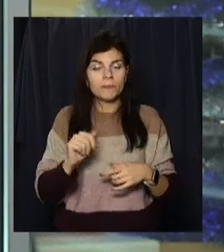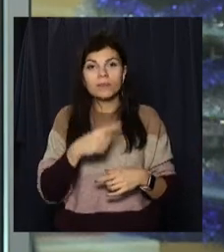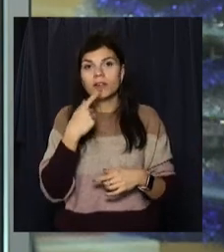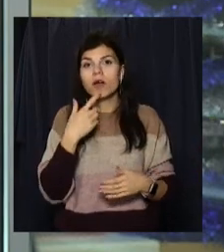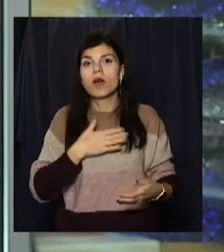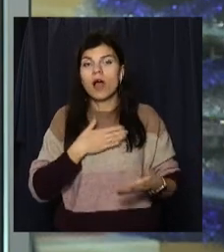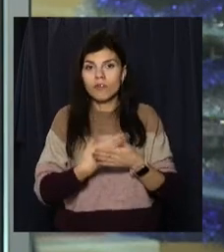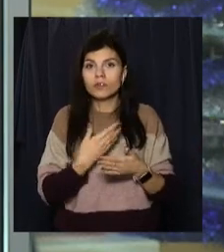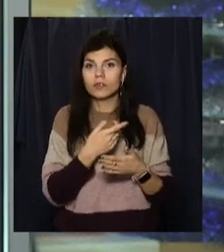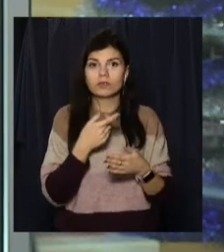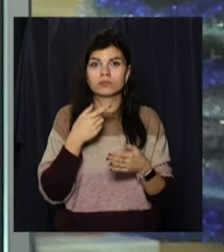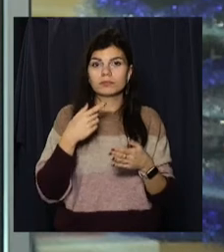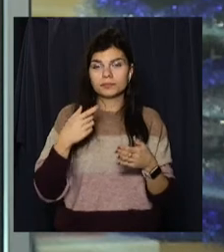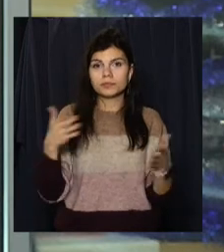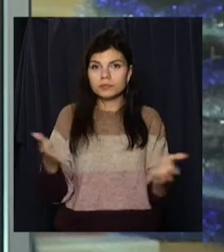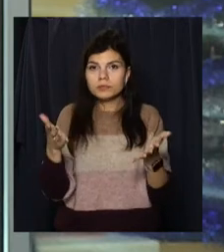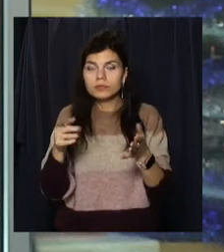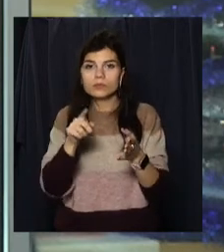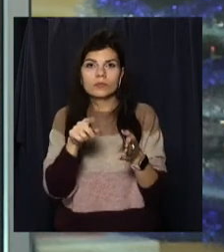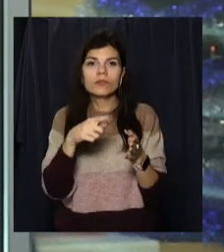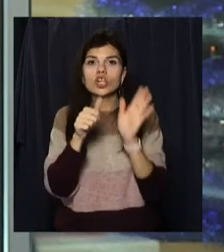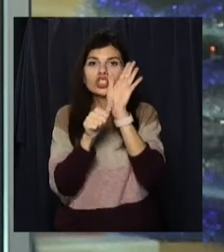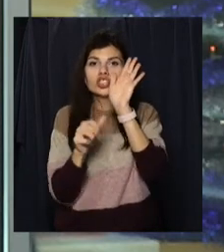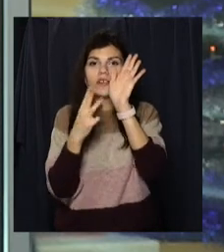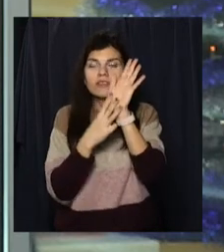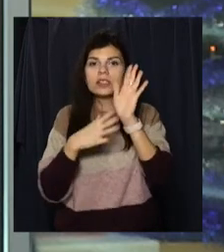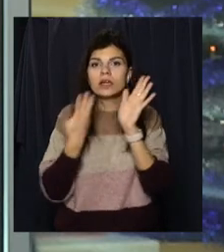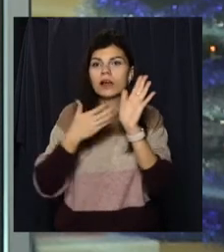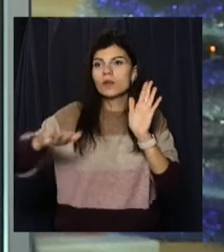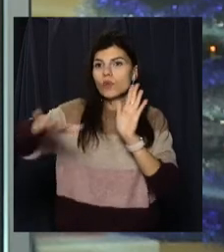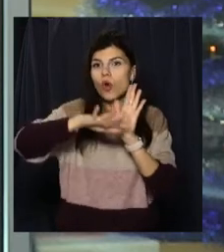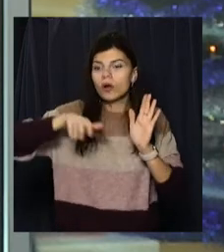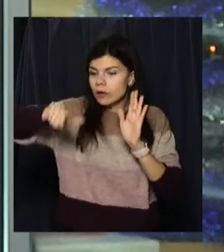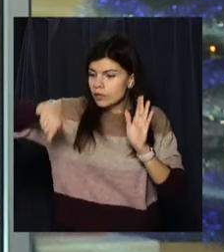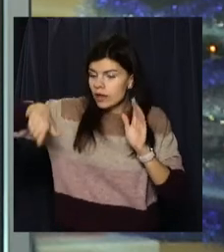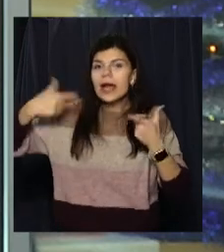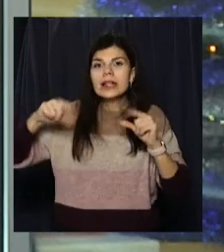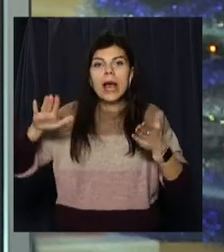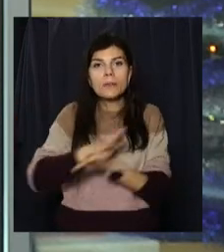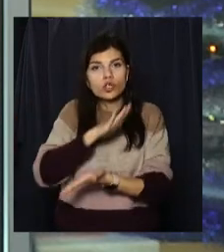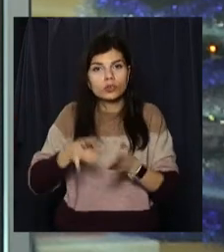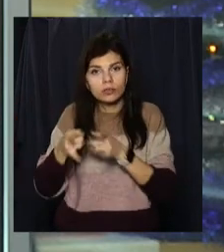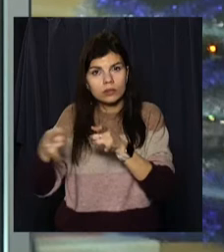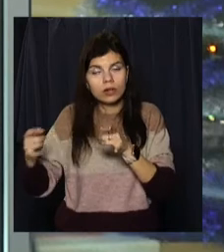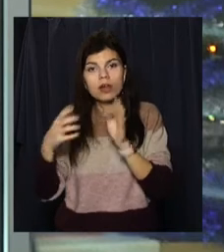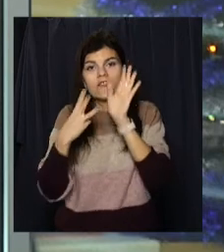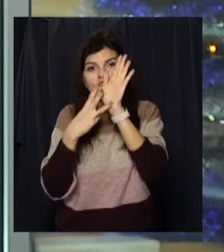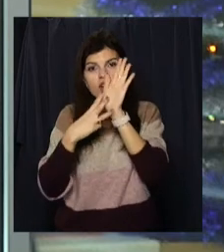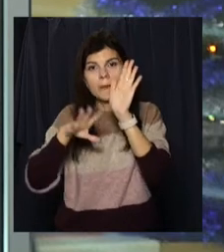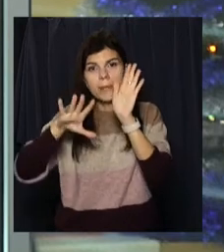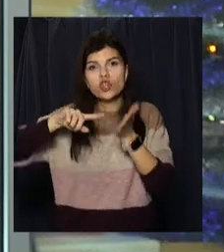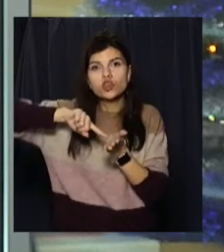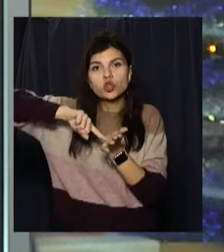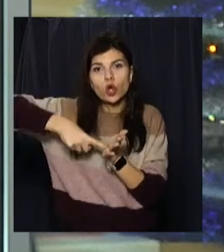активно упорядковували автопростір. Облаштували 68 майданчиків для безкоштовного паркування, на 85